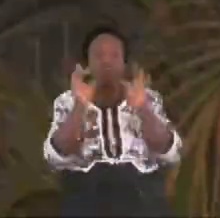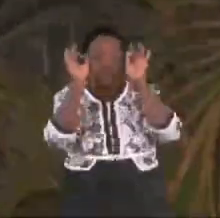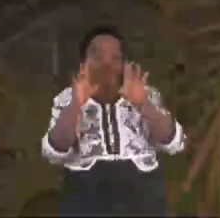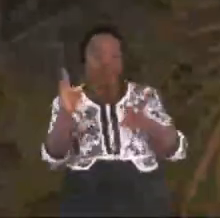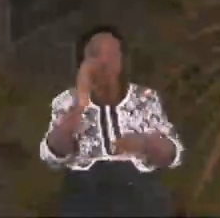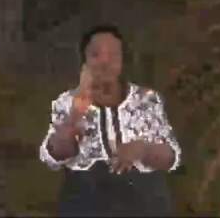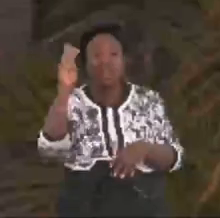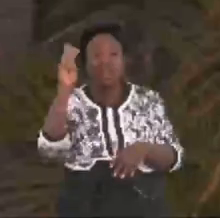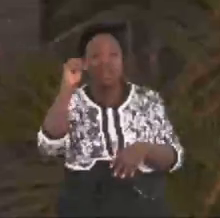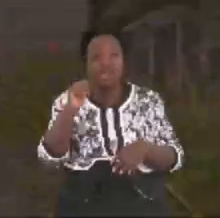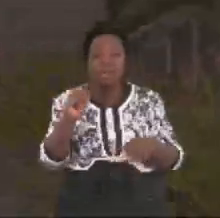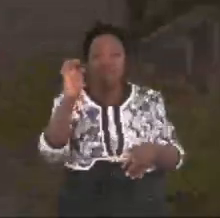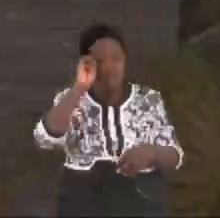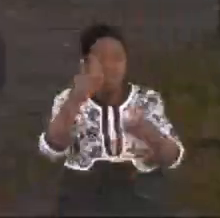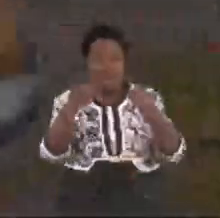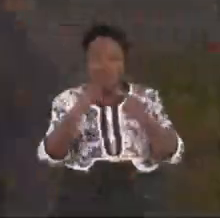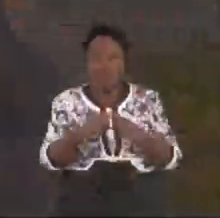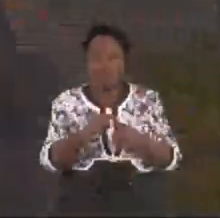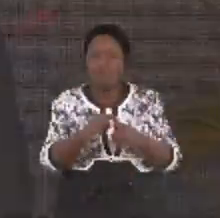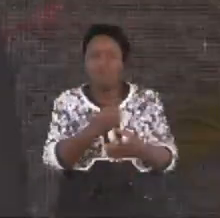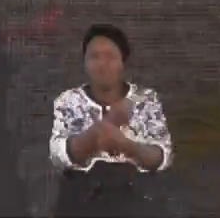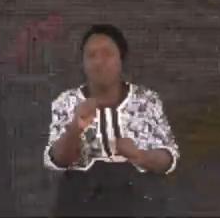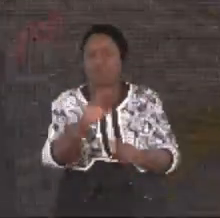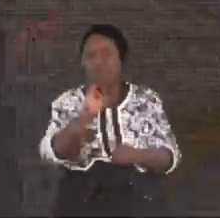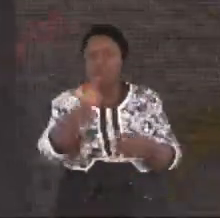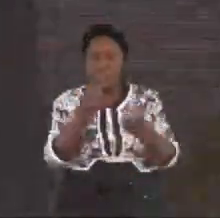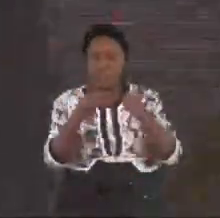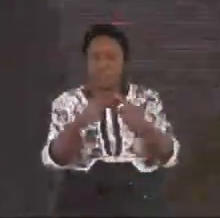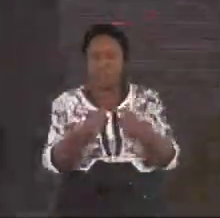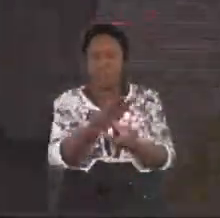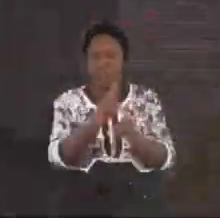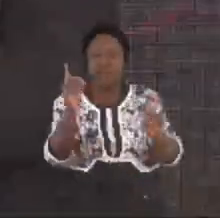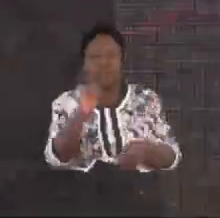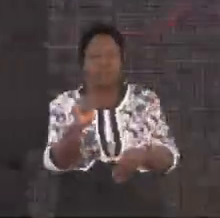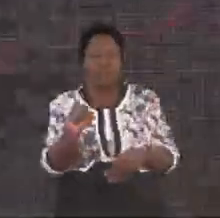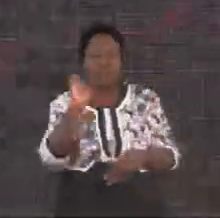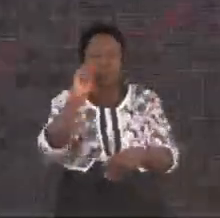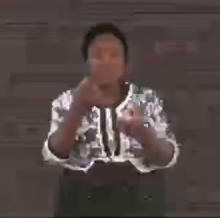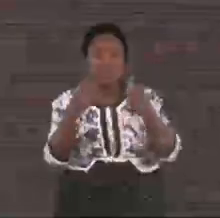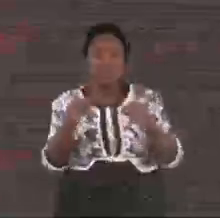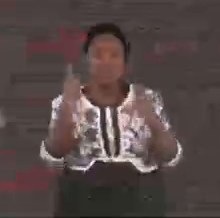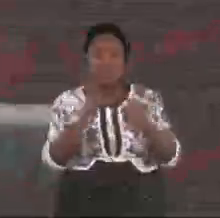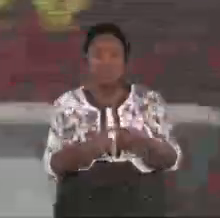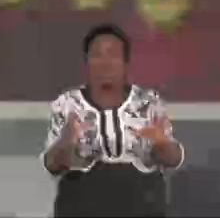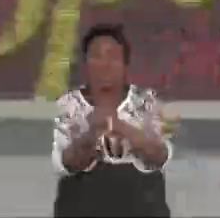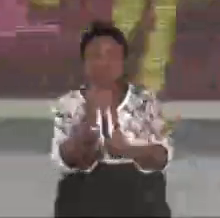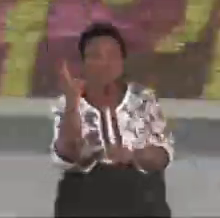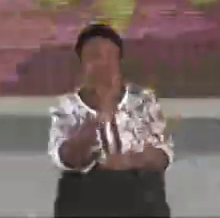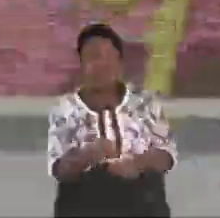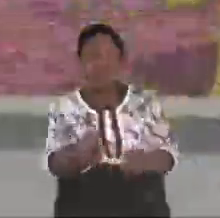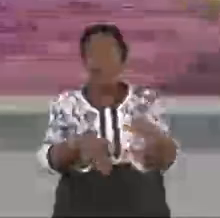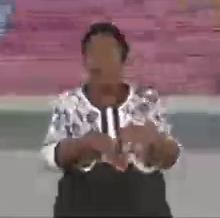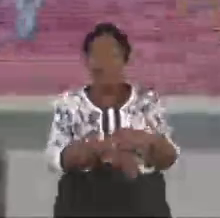terrifièrent. Il est venu les secourir. Il est venu les sauver. Il est venu pour les